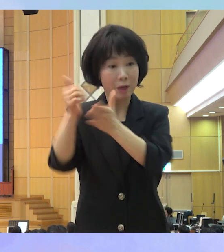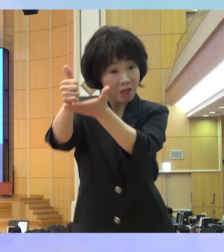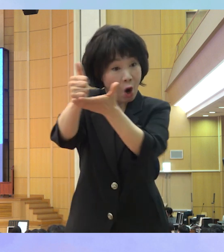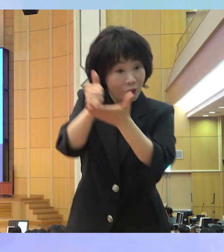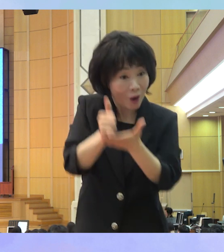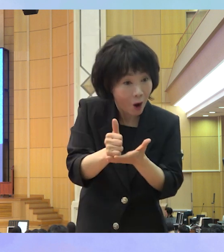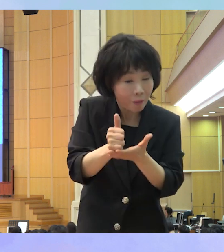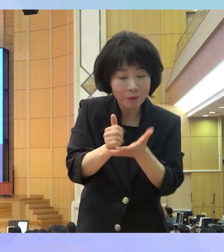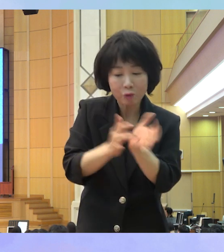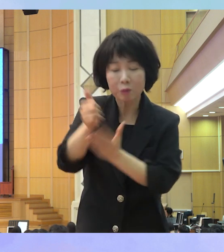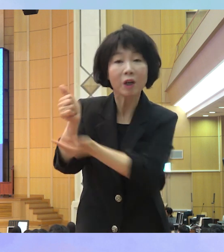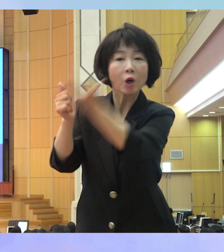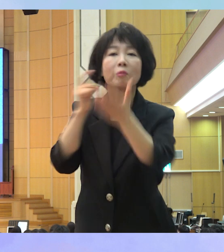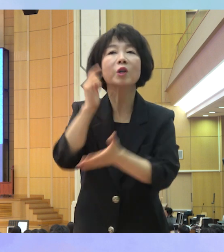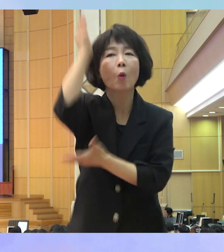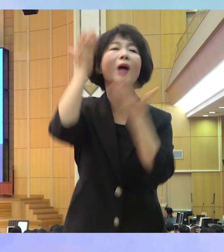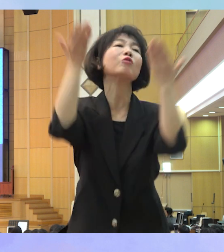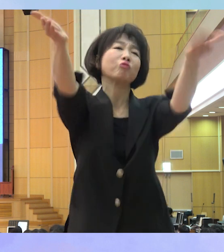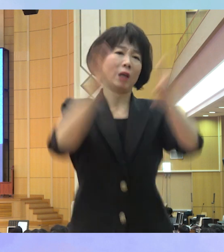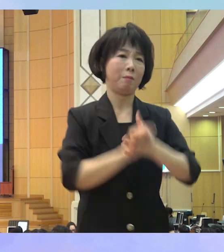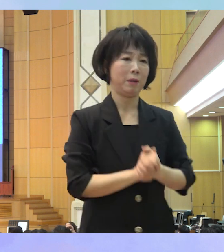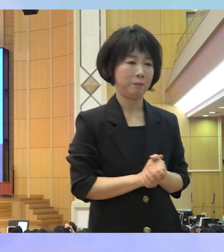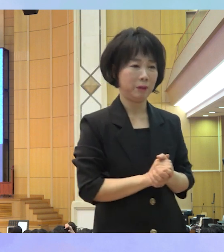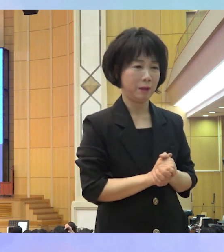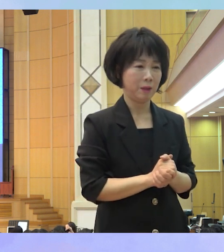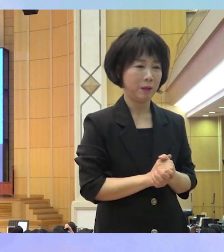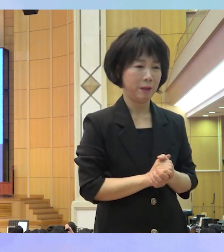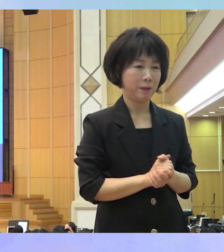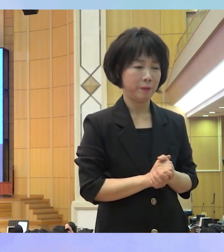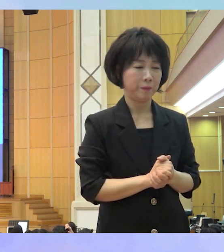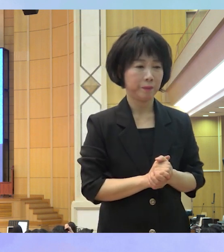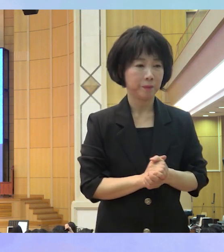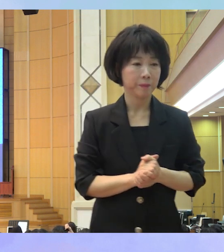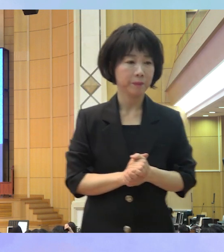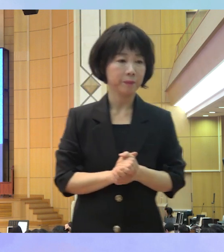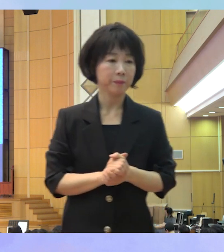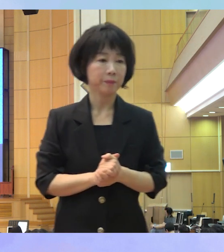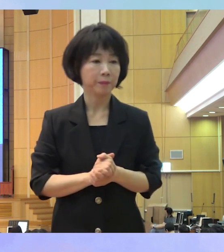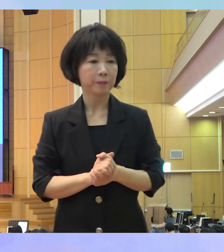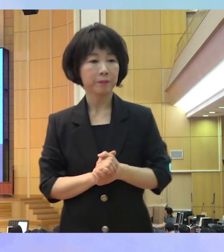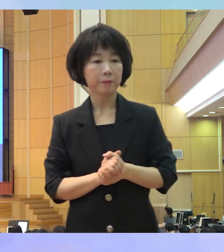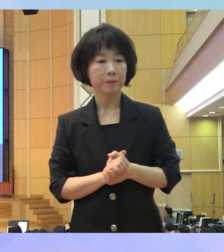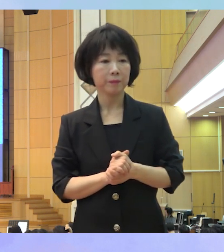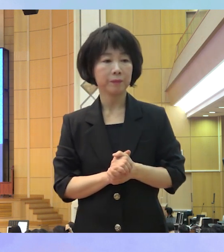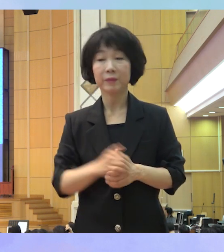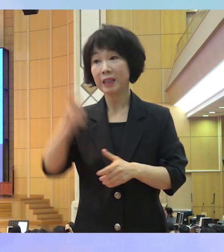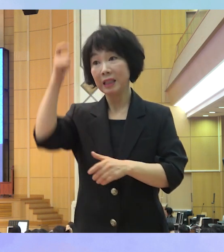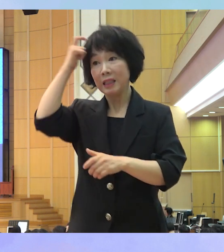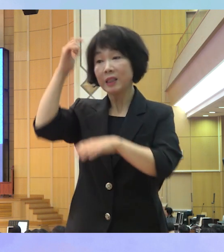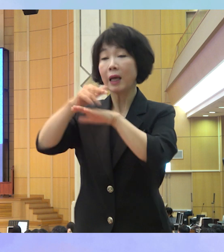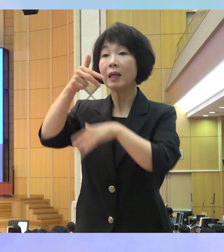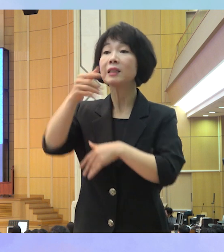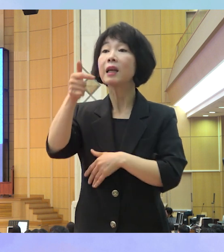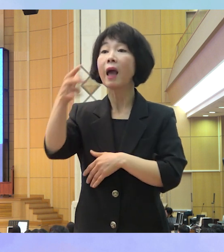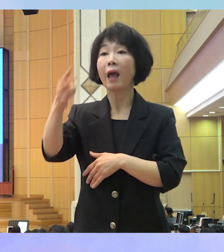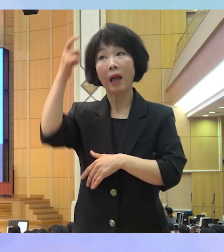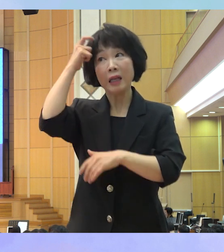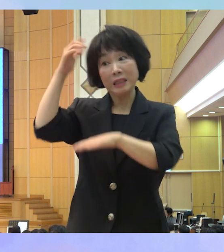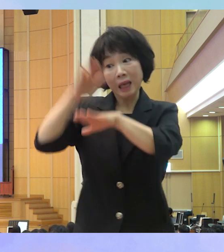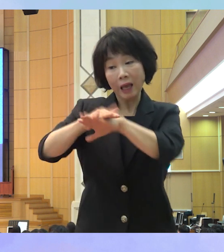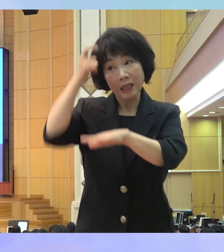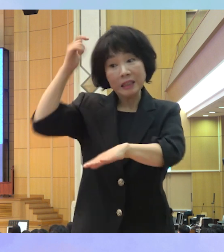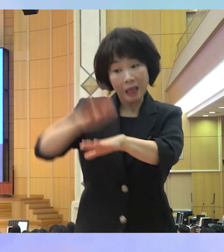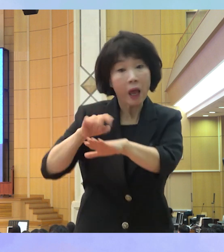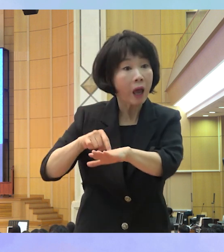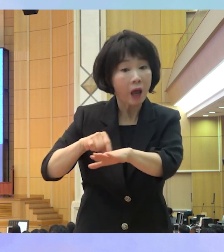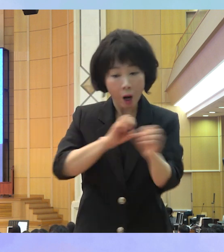영화롭게 하리라. 여러분 잘 보세요. 지금 다시 한번 우리 6절 보여주실래요? 6절 보여주시면 지혜를 버리지 말라 하고 지혜에